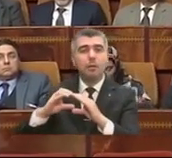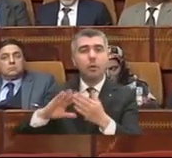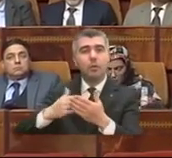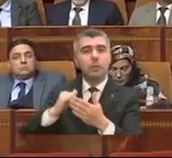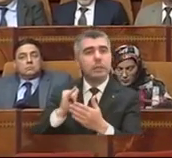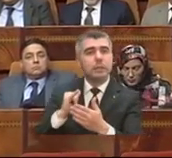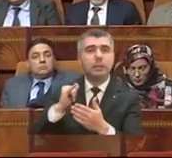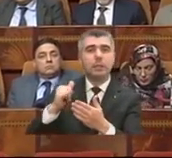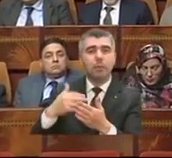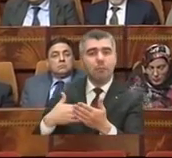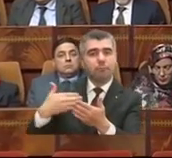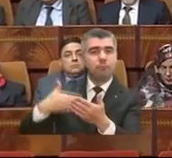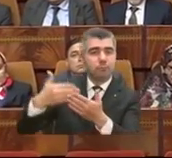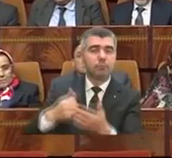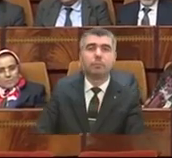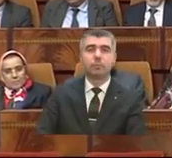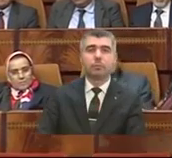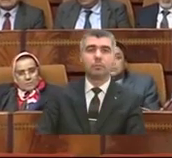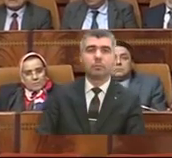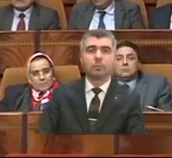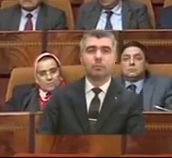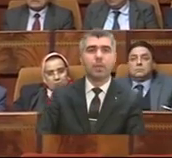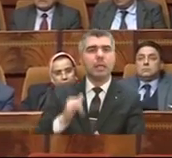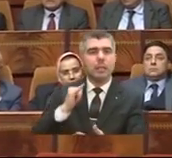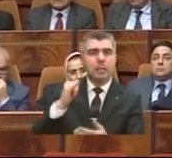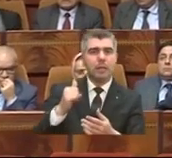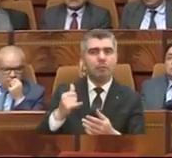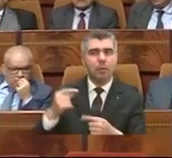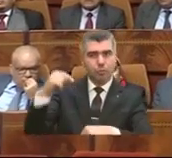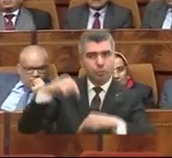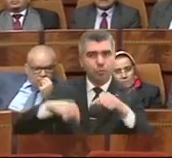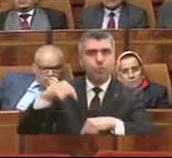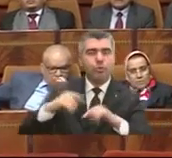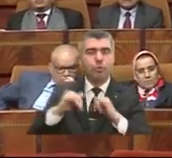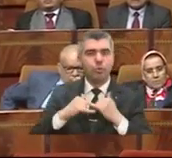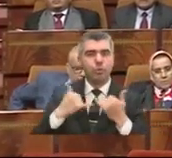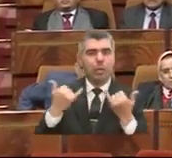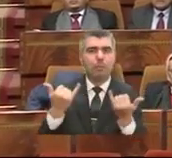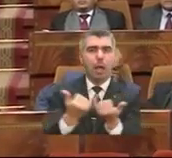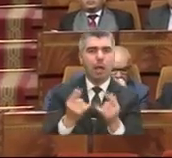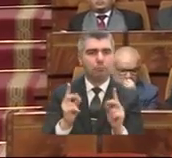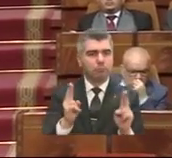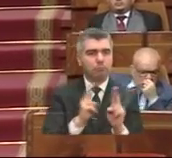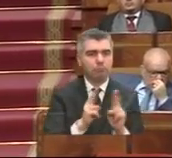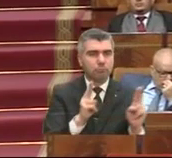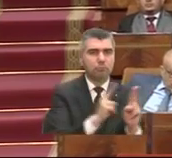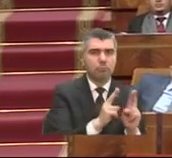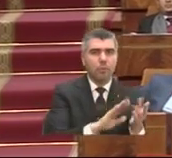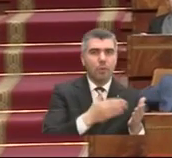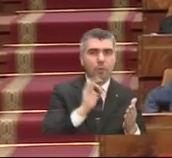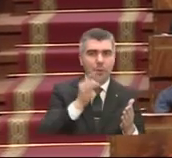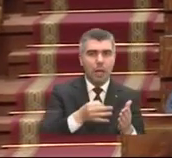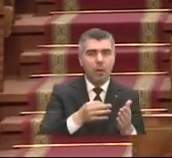والتواصل متعدد الأبعاد، إذ احتضن العديد من المؤتمرات واللقاءات العامة